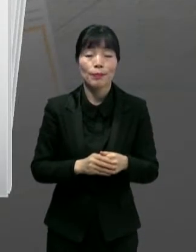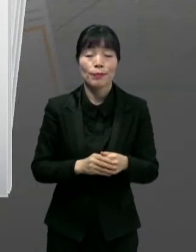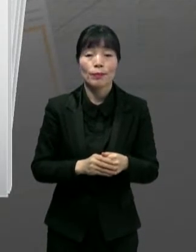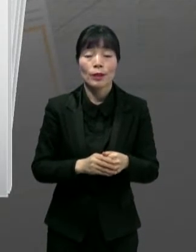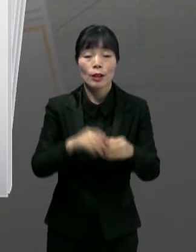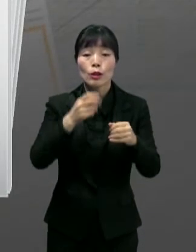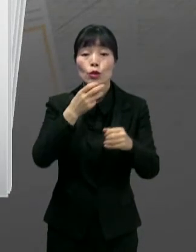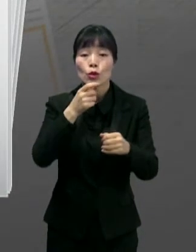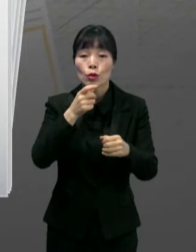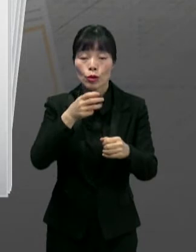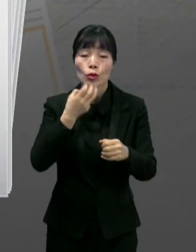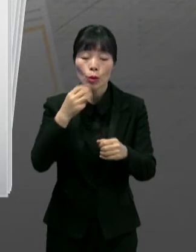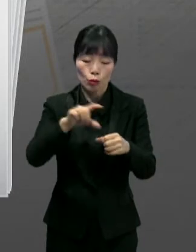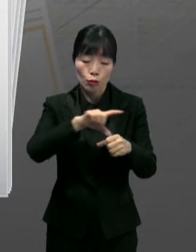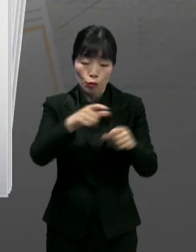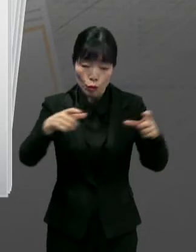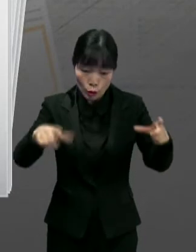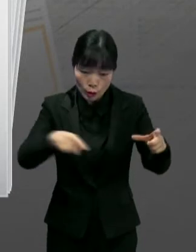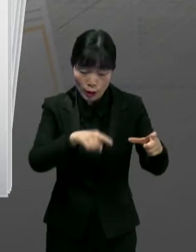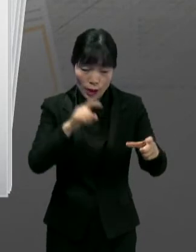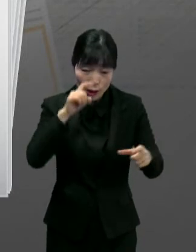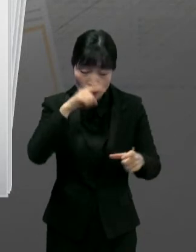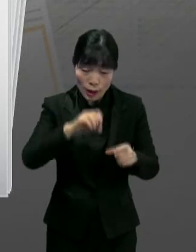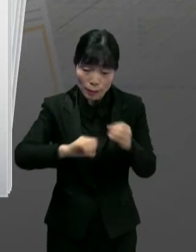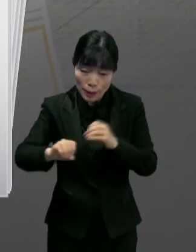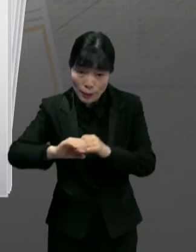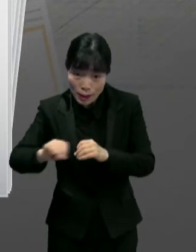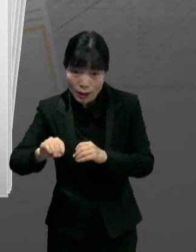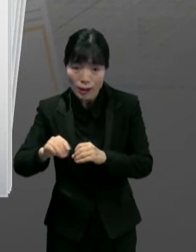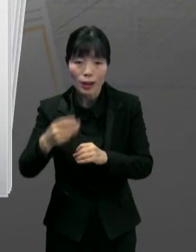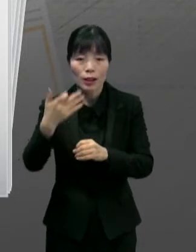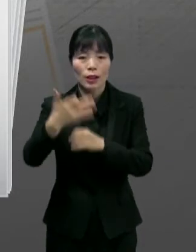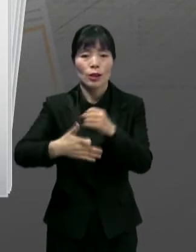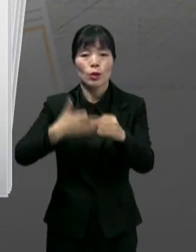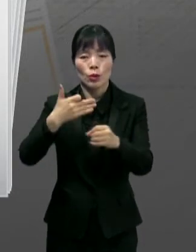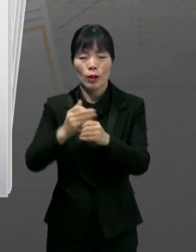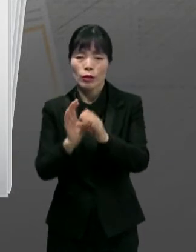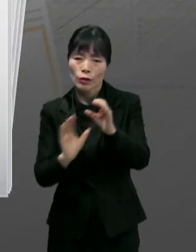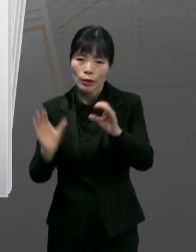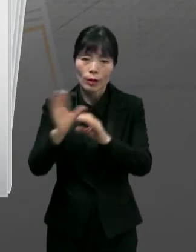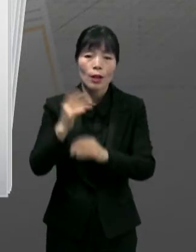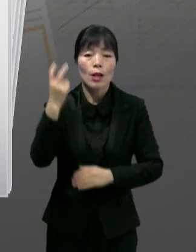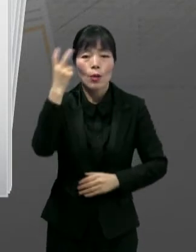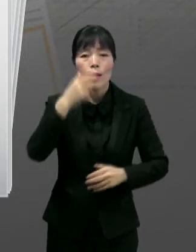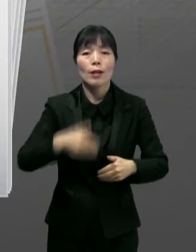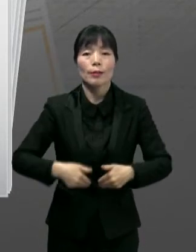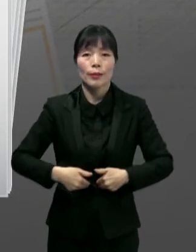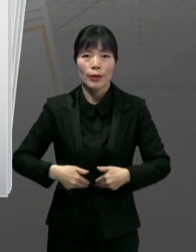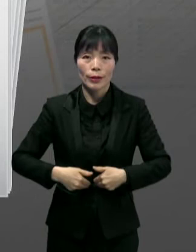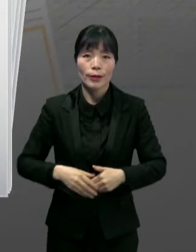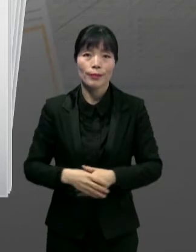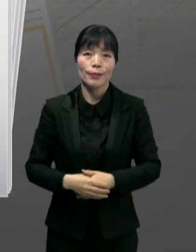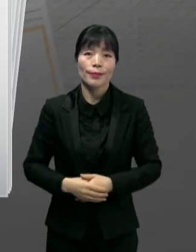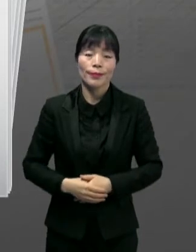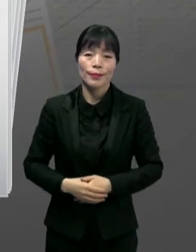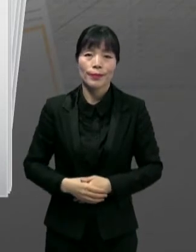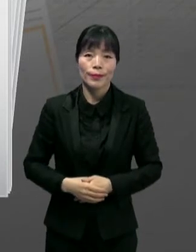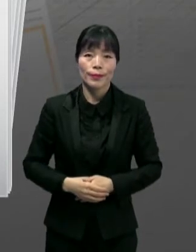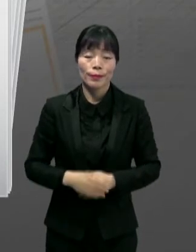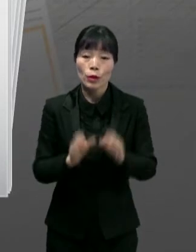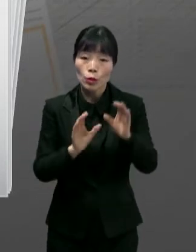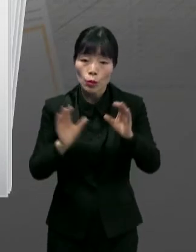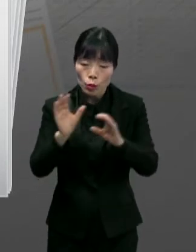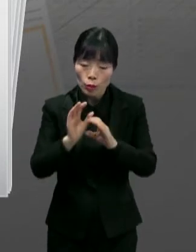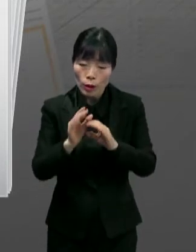매립장이 사후관리 종료 기준을 충족하지 못해 19년간 추가 관리가 필요한 것으로 나타났다고 전했는데요.